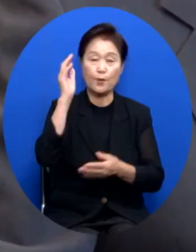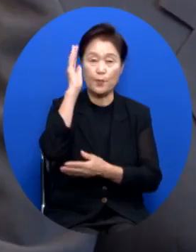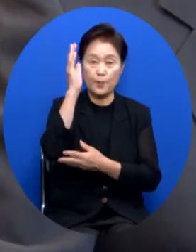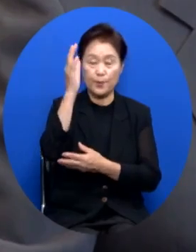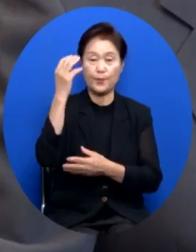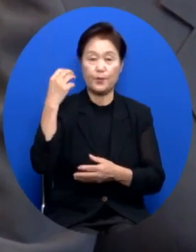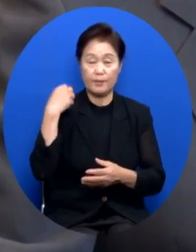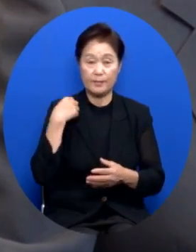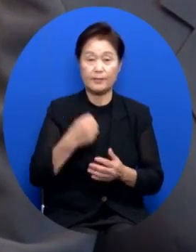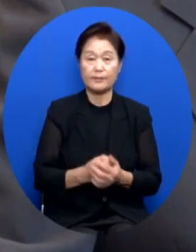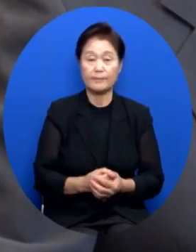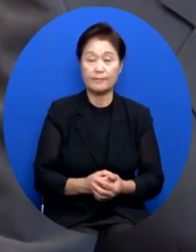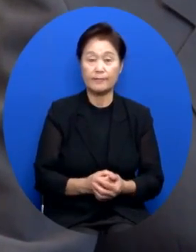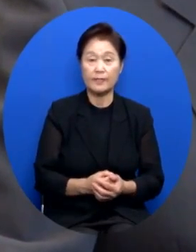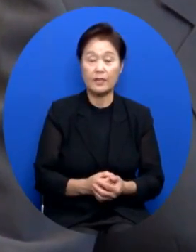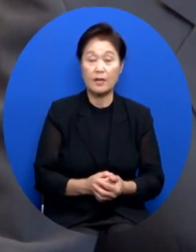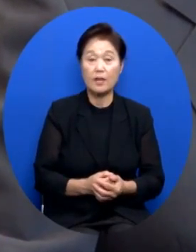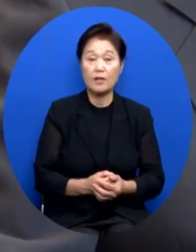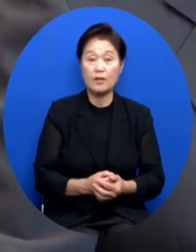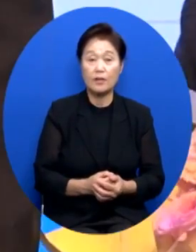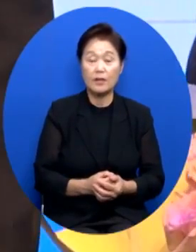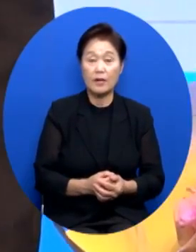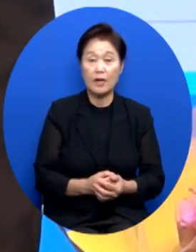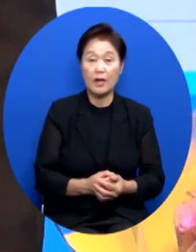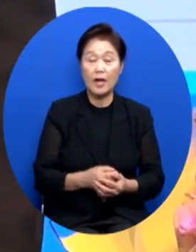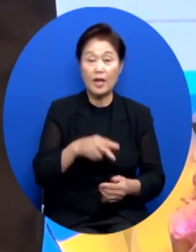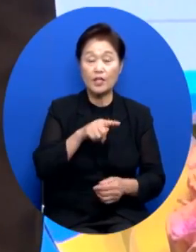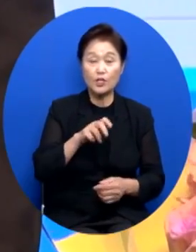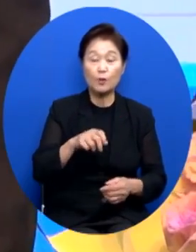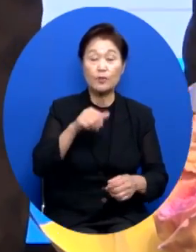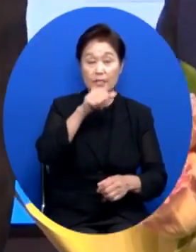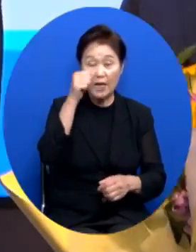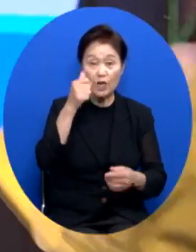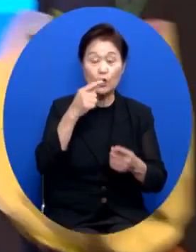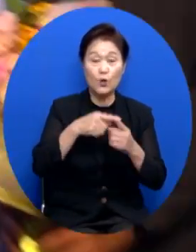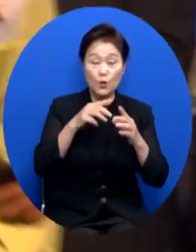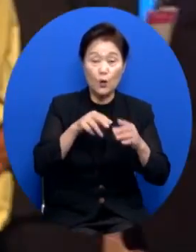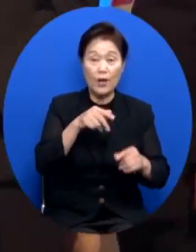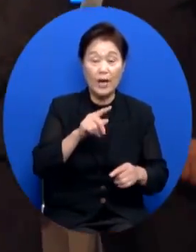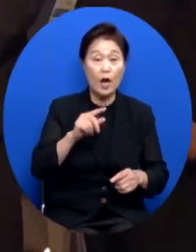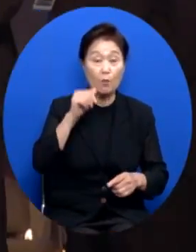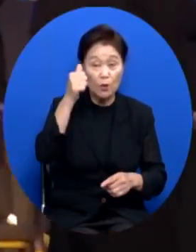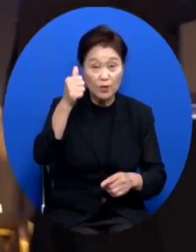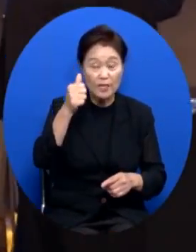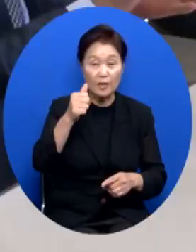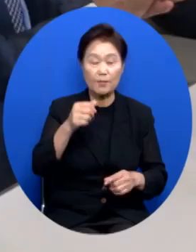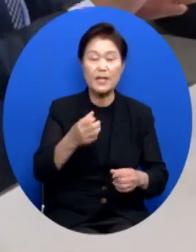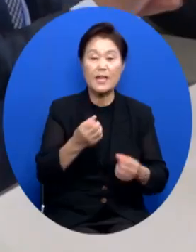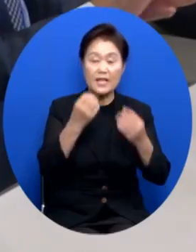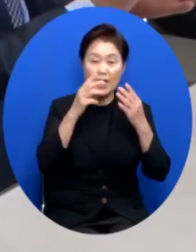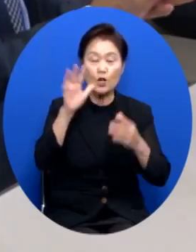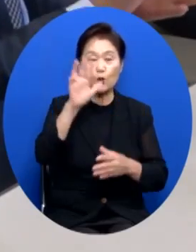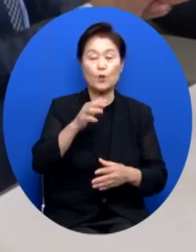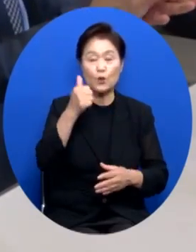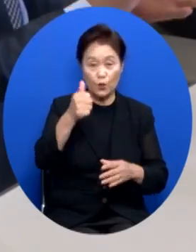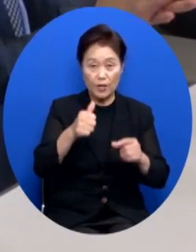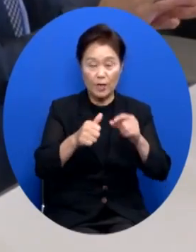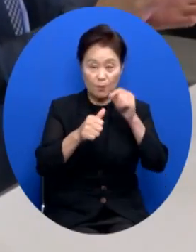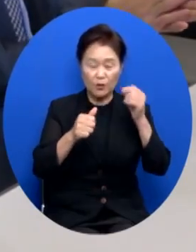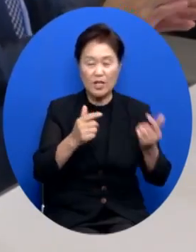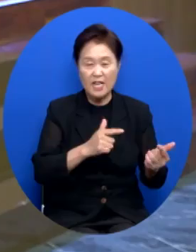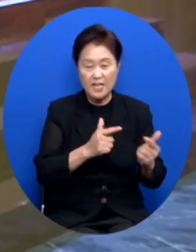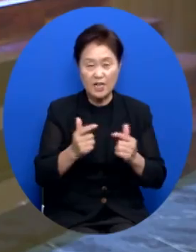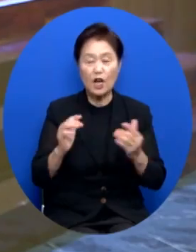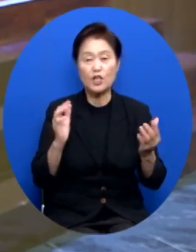전했습니다. 이어진 정기총회에서는 청운장로교회 강대석 목사를 신임 총회장으로 선출하고 각종 폐물을